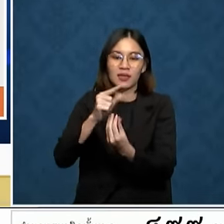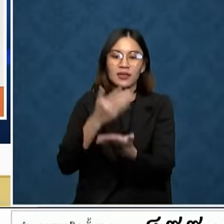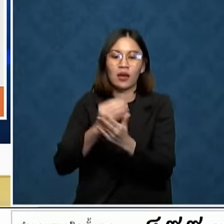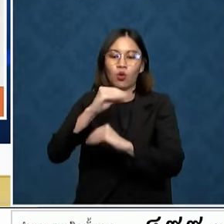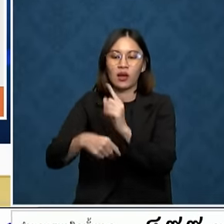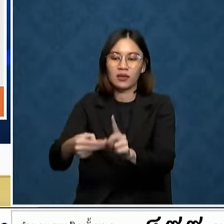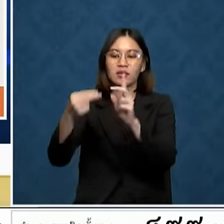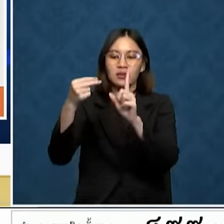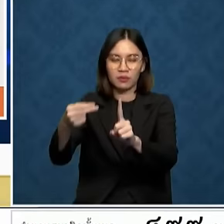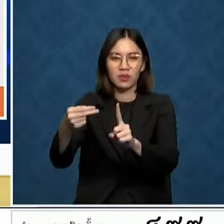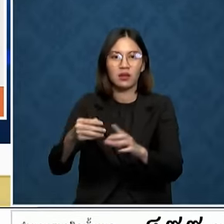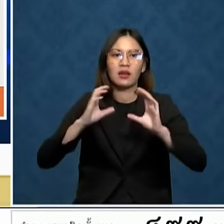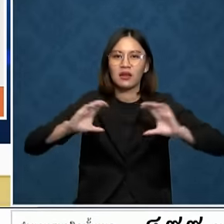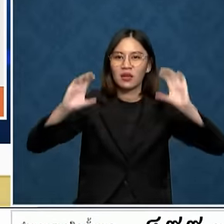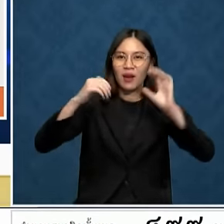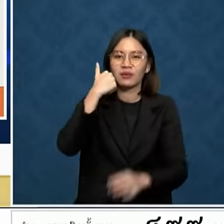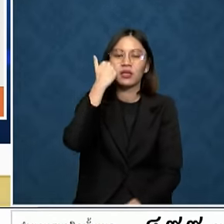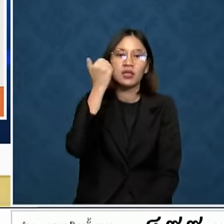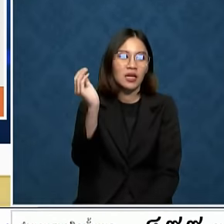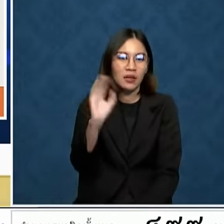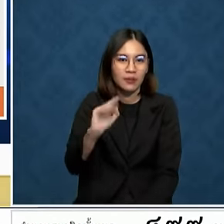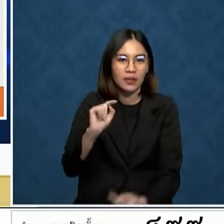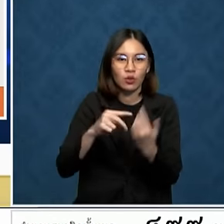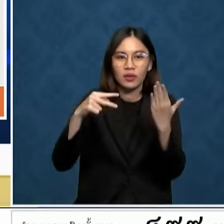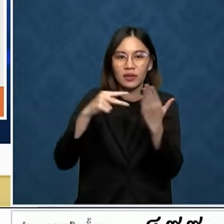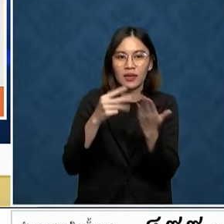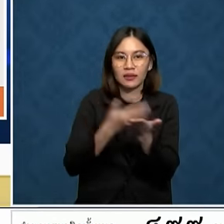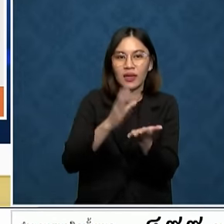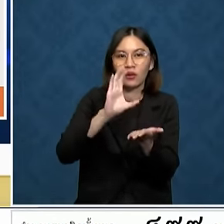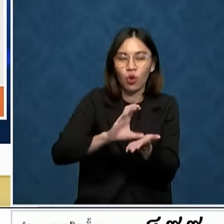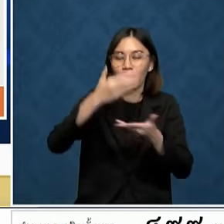etรฐบาลกดูจะไม่เครเขินนะคร